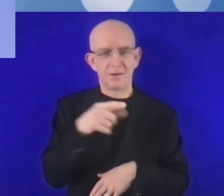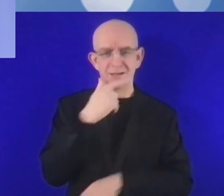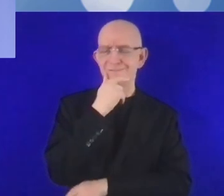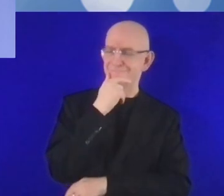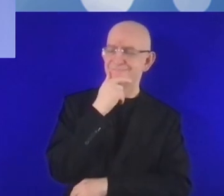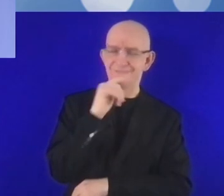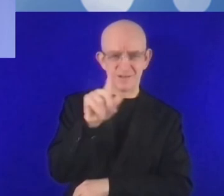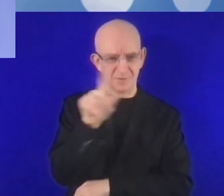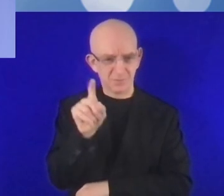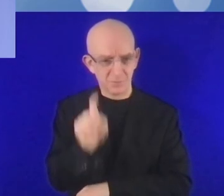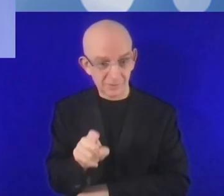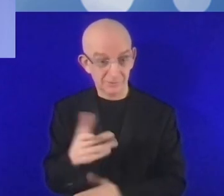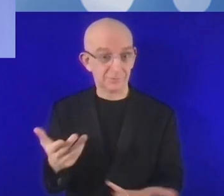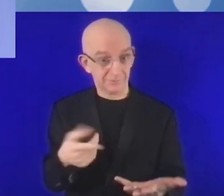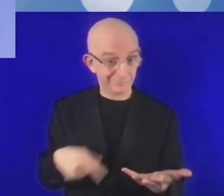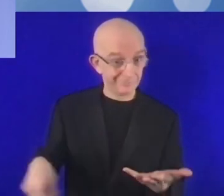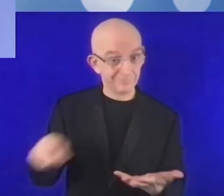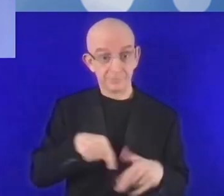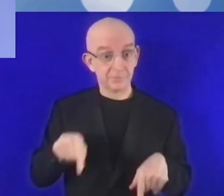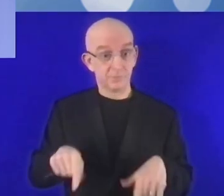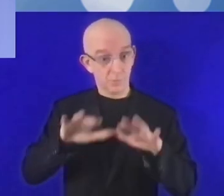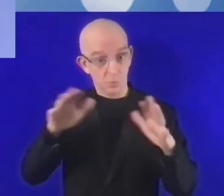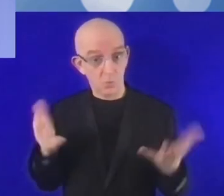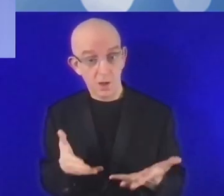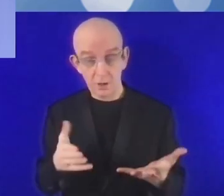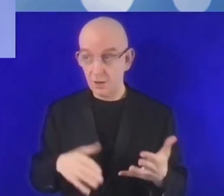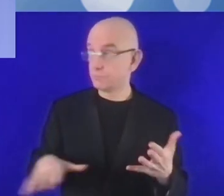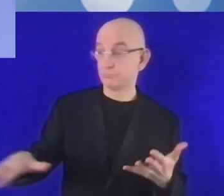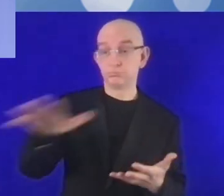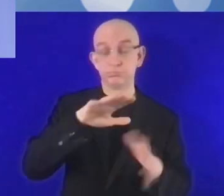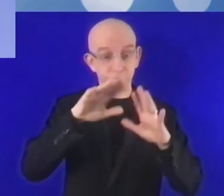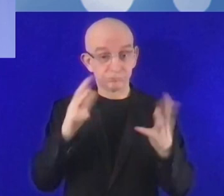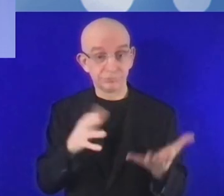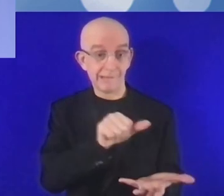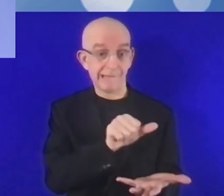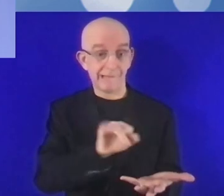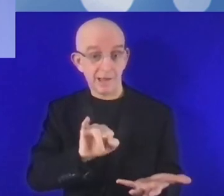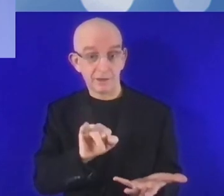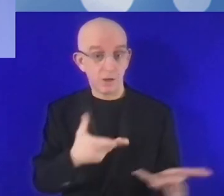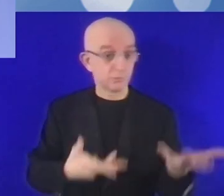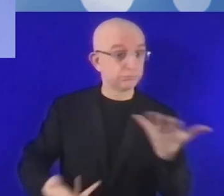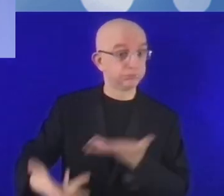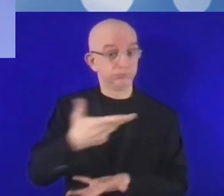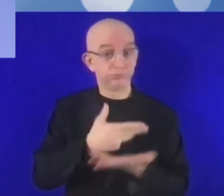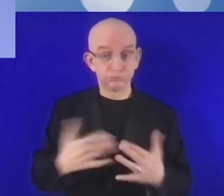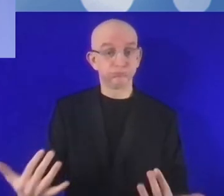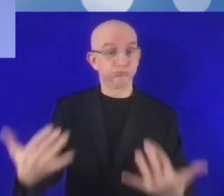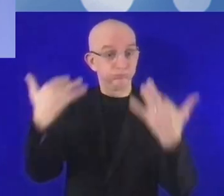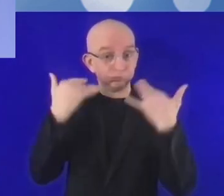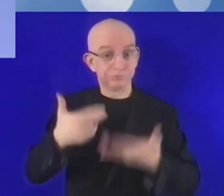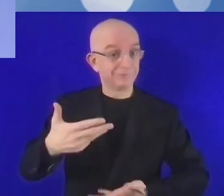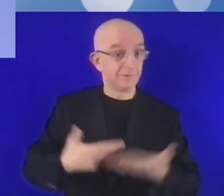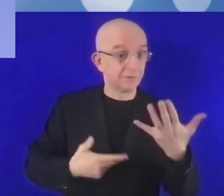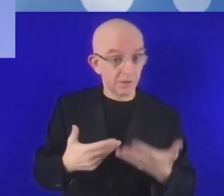ли в тот период, когда мы живем, найти человеку достойное место в мире, полном технологий, или, может быть, человек где-то